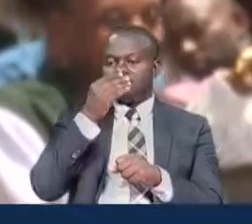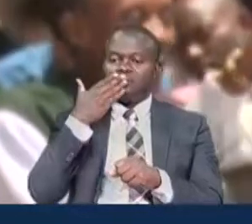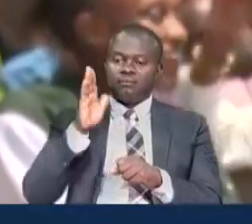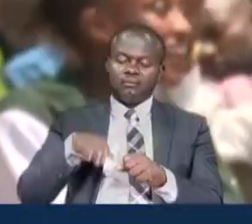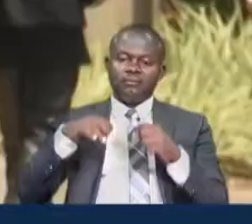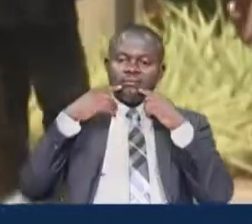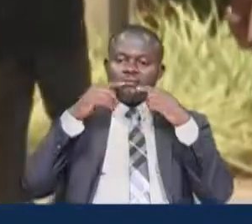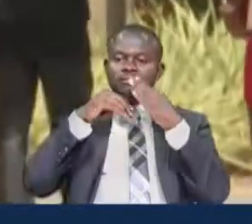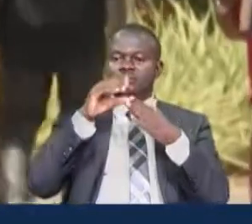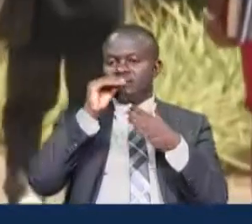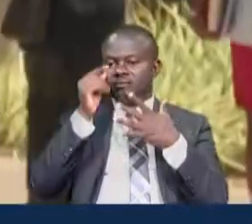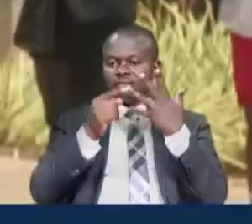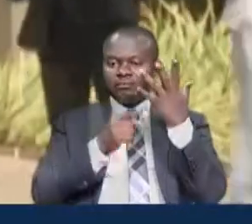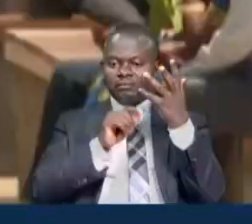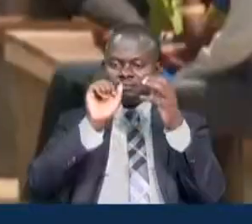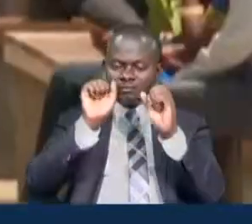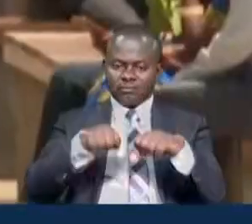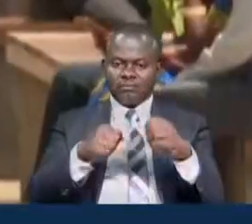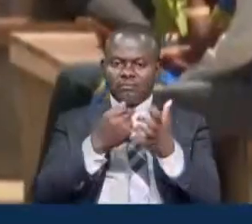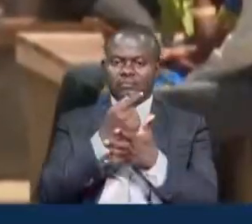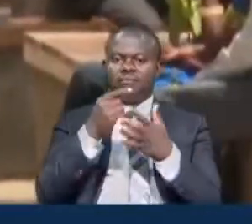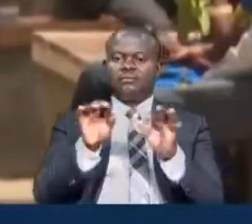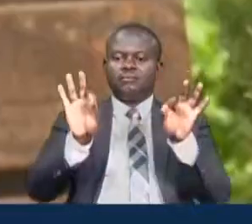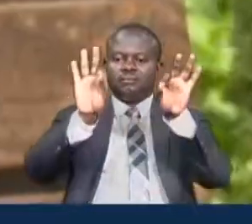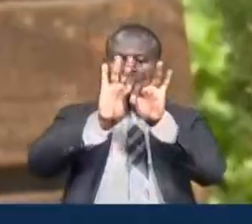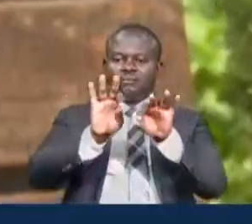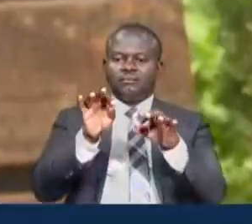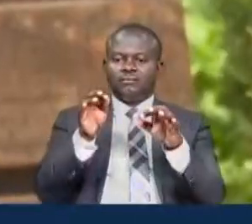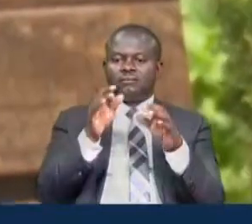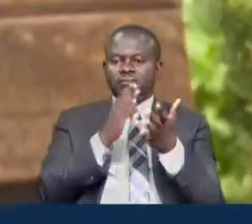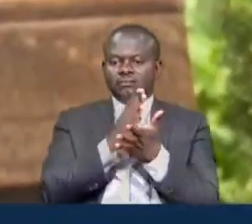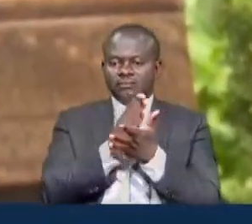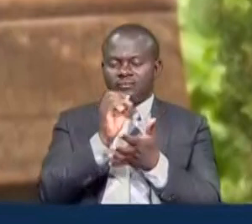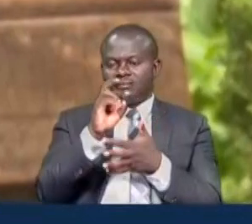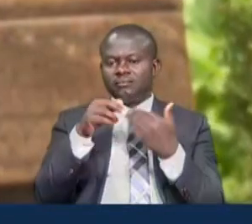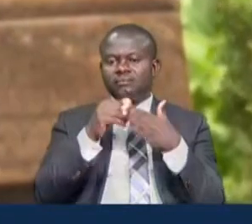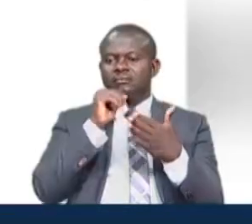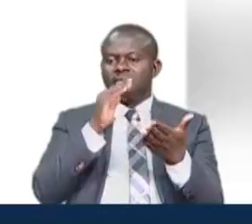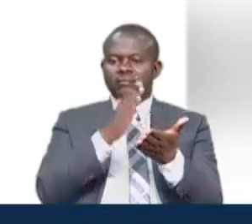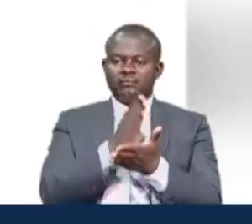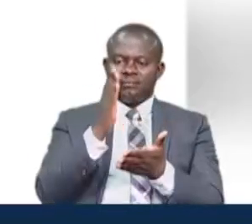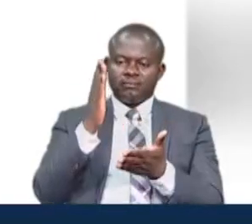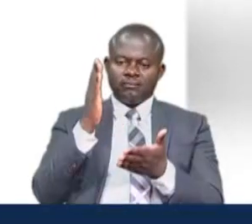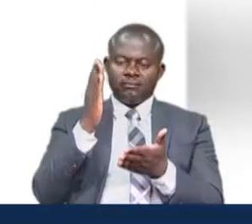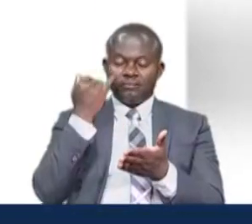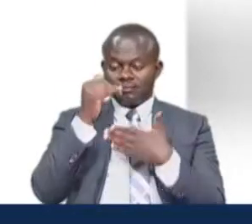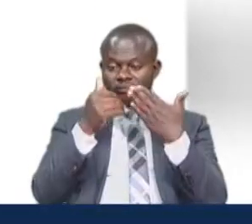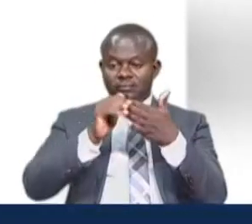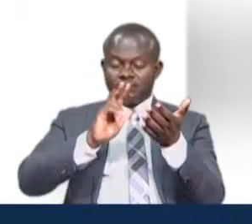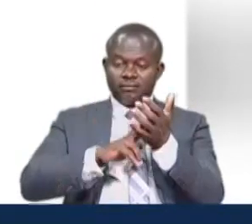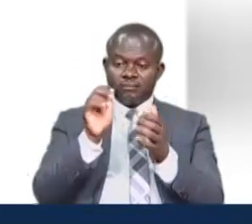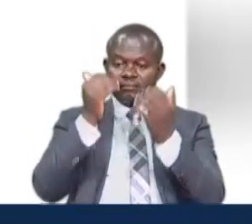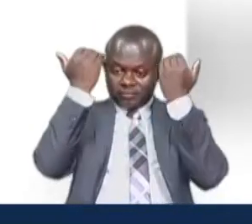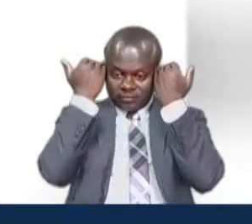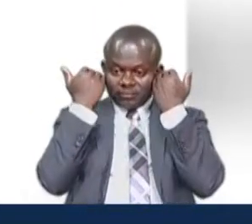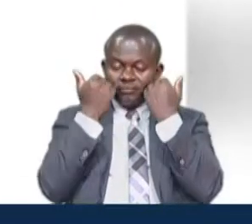gutangaza cyangwa kumuvugaho ibintu bishobora kumutesha agaciro byaba ari ukuri cyangwa atari ukuri. Iyo gihamijwe n'urukiko